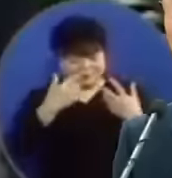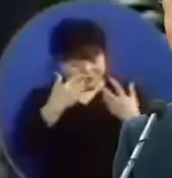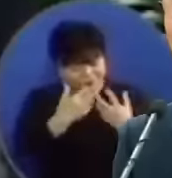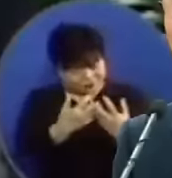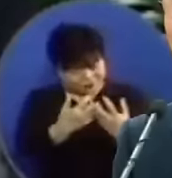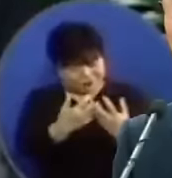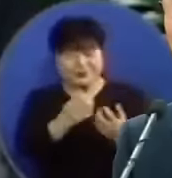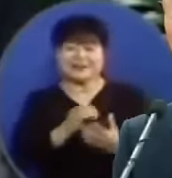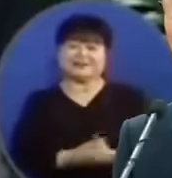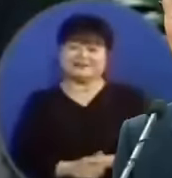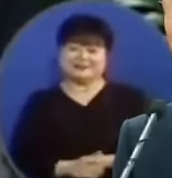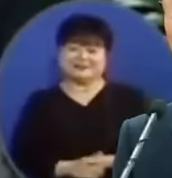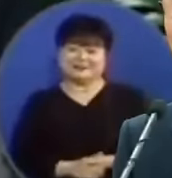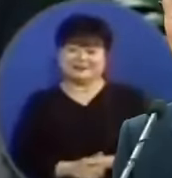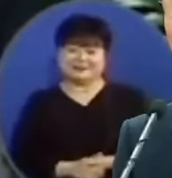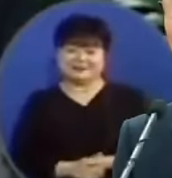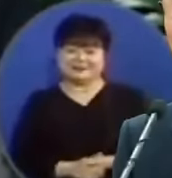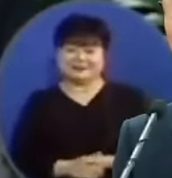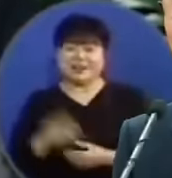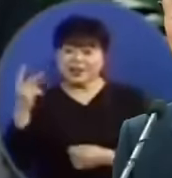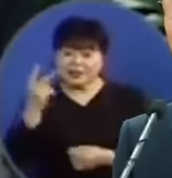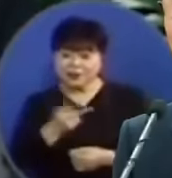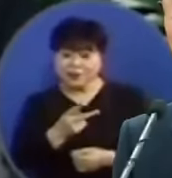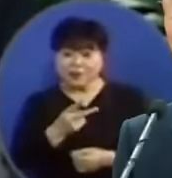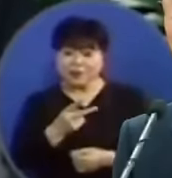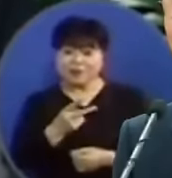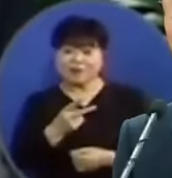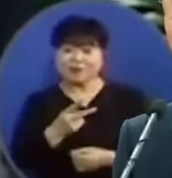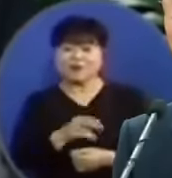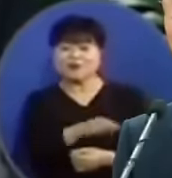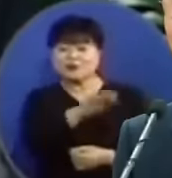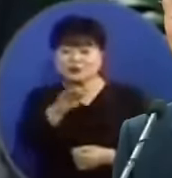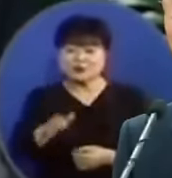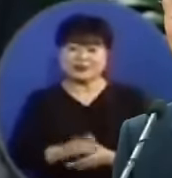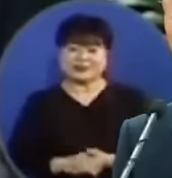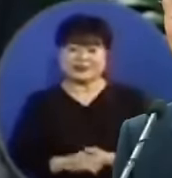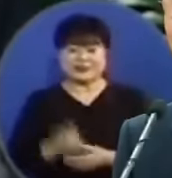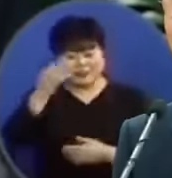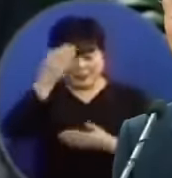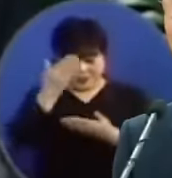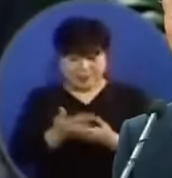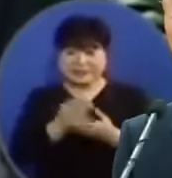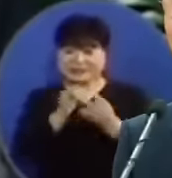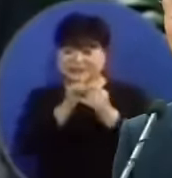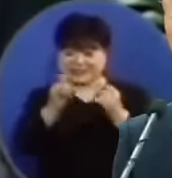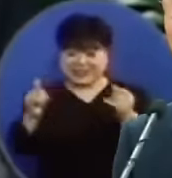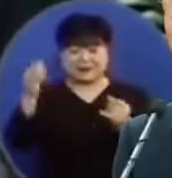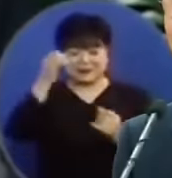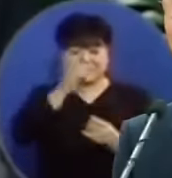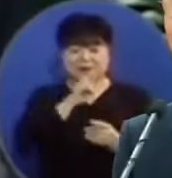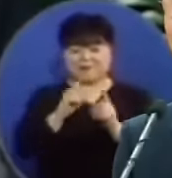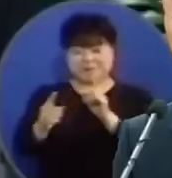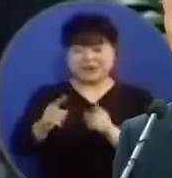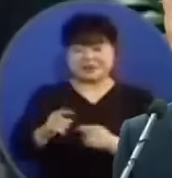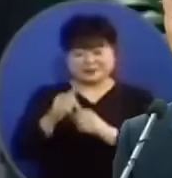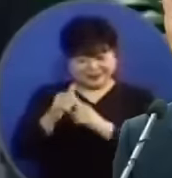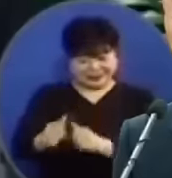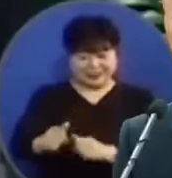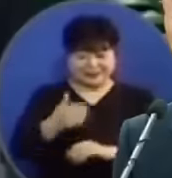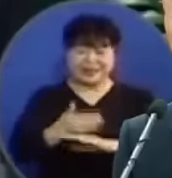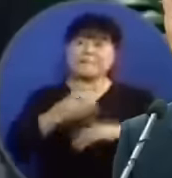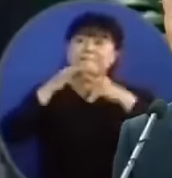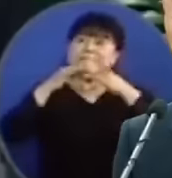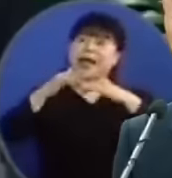것입니다. 그리고 우리 성령 받은 사람은 성령의 말을 했다는 다른